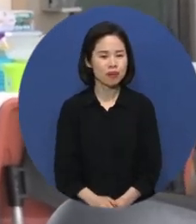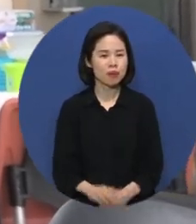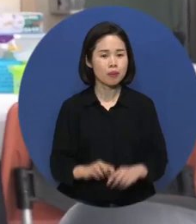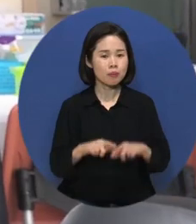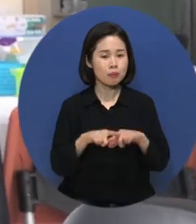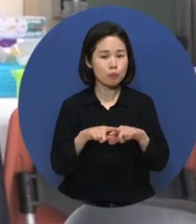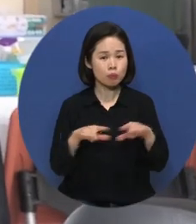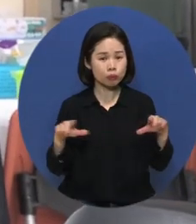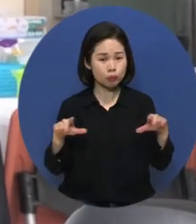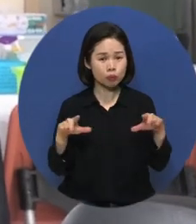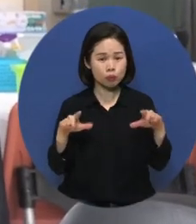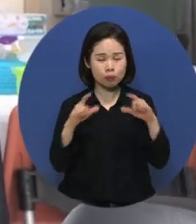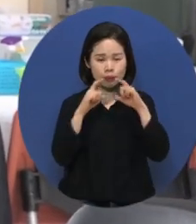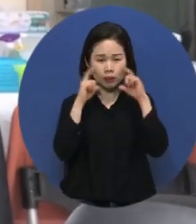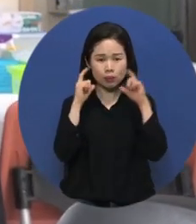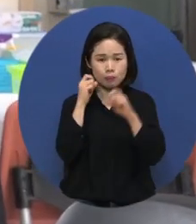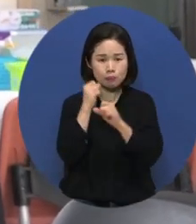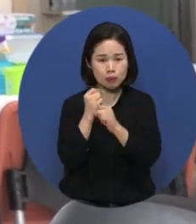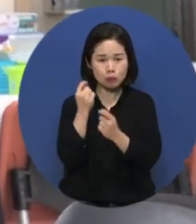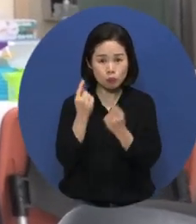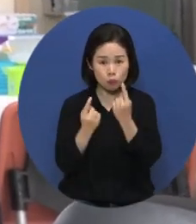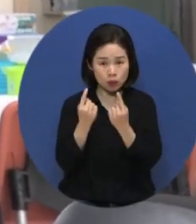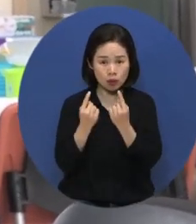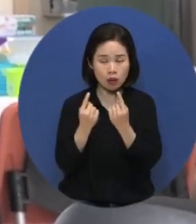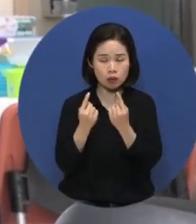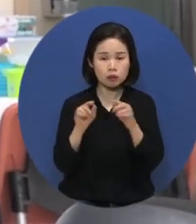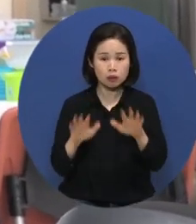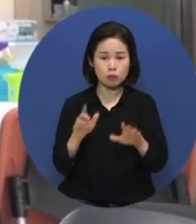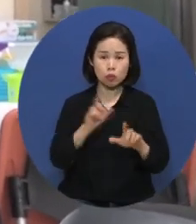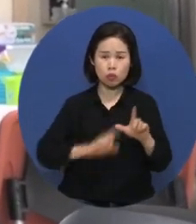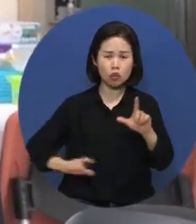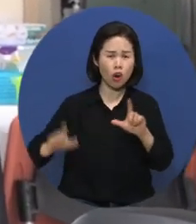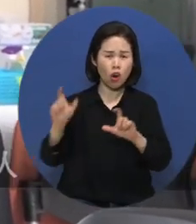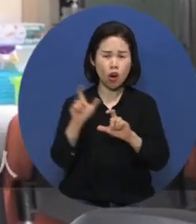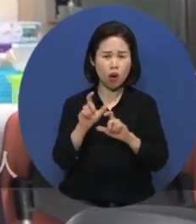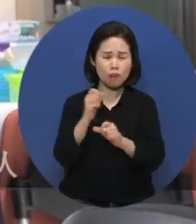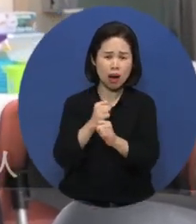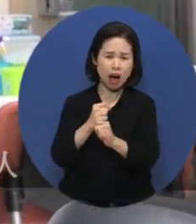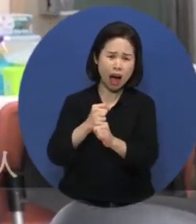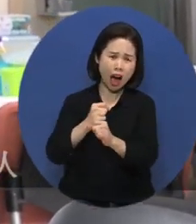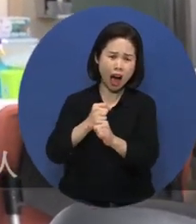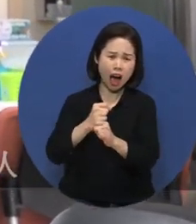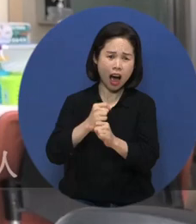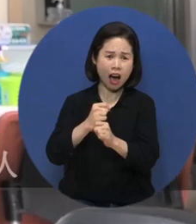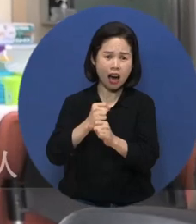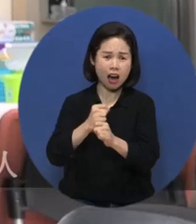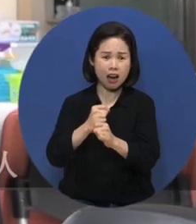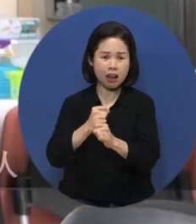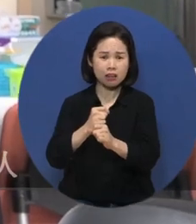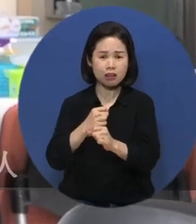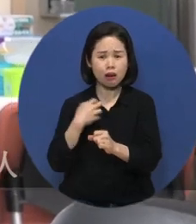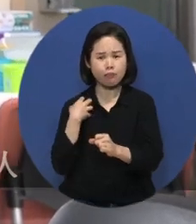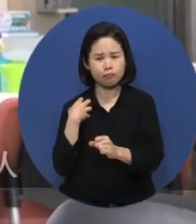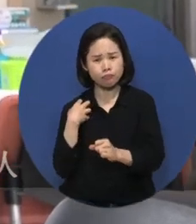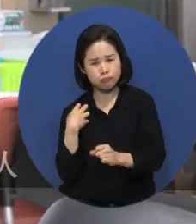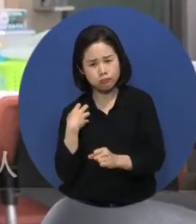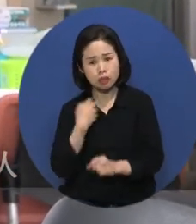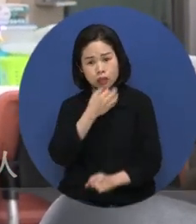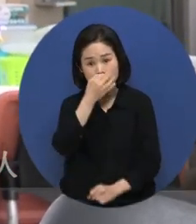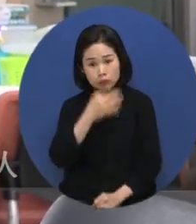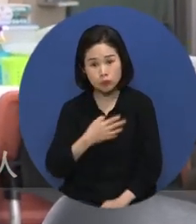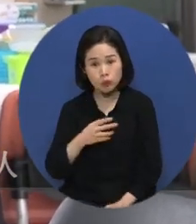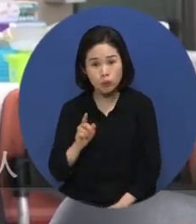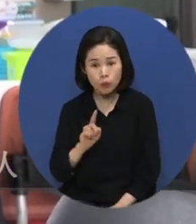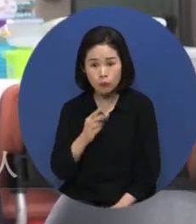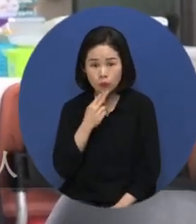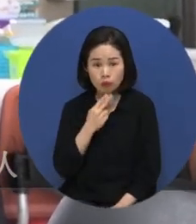평소 원래 만들었던 양보다 네. 되게 많이 만들어야 되잖아요. 지금. 네. 되게 바쁘고 정신이 없을 것 같은데 네. 괜찮아요 그래도?